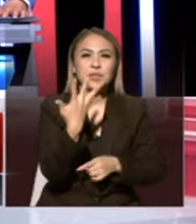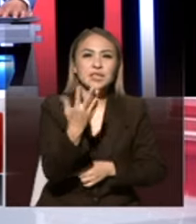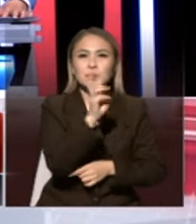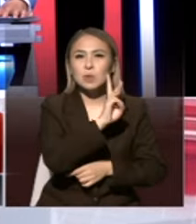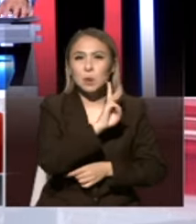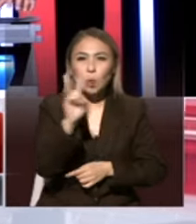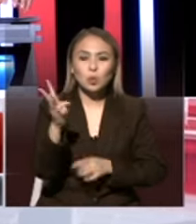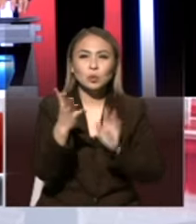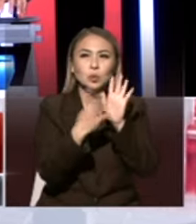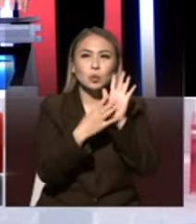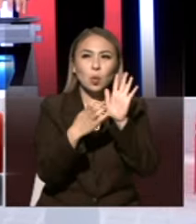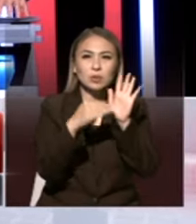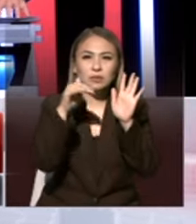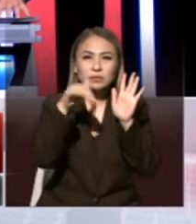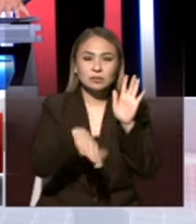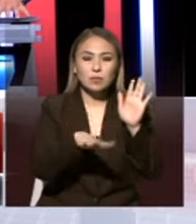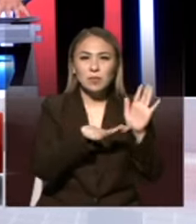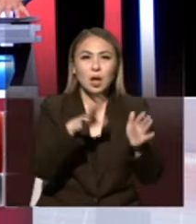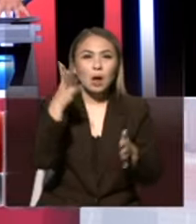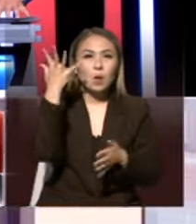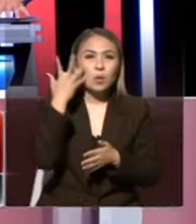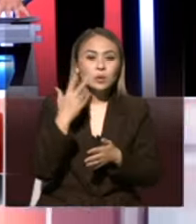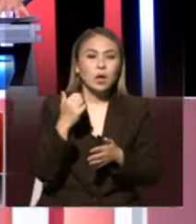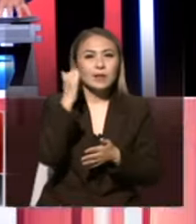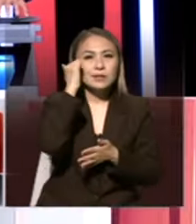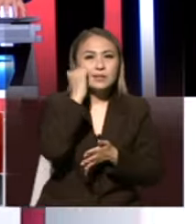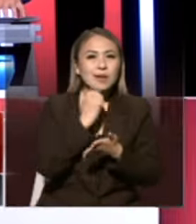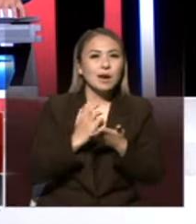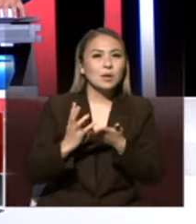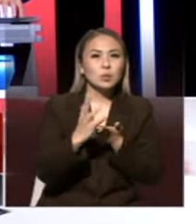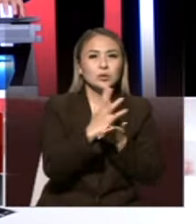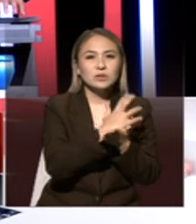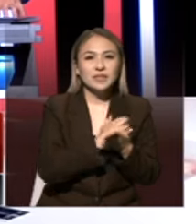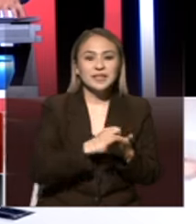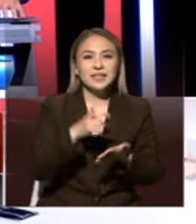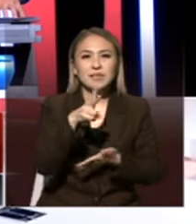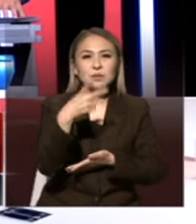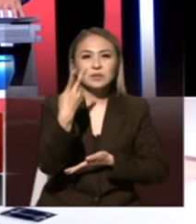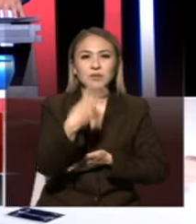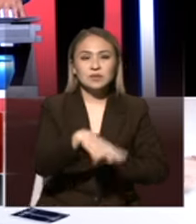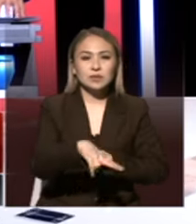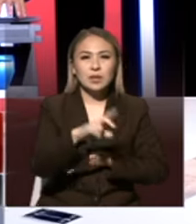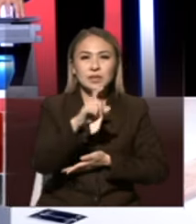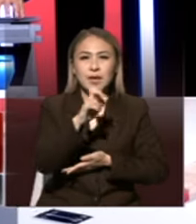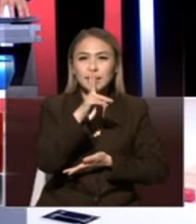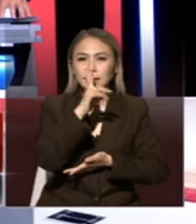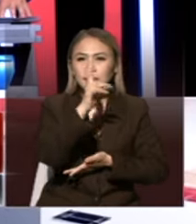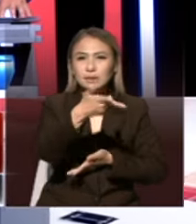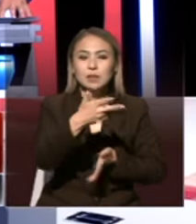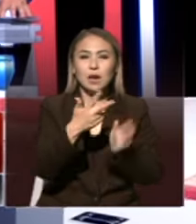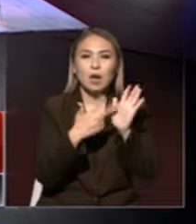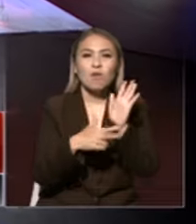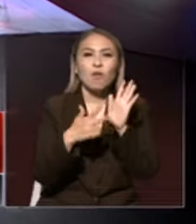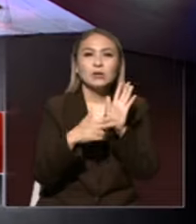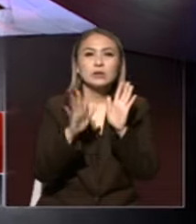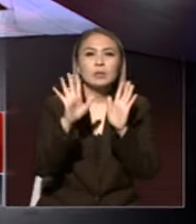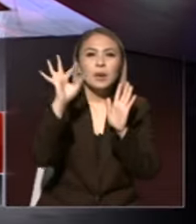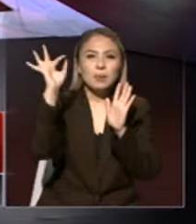болатынды. Қалай өтіл алым енгізілді? 2022 жылы 3 жылдан кейін оның бағасы 85%-ке қымбаттап